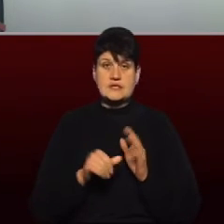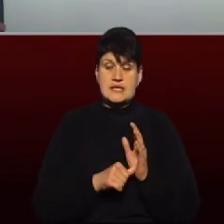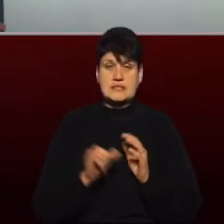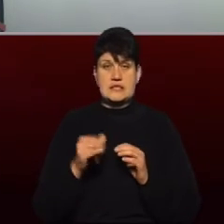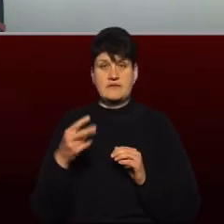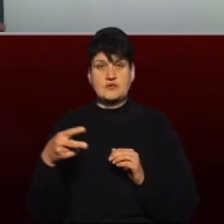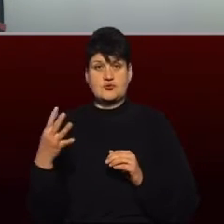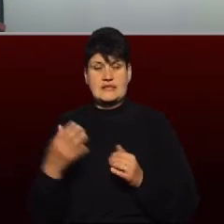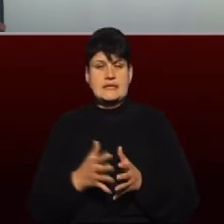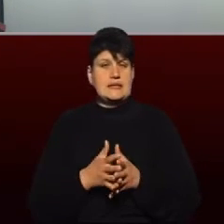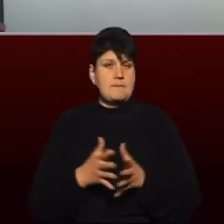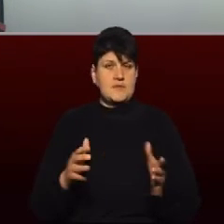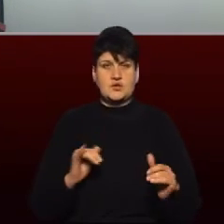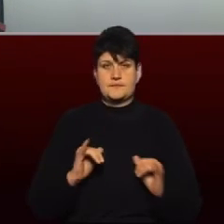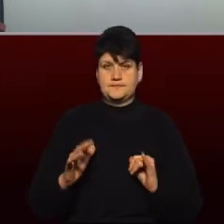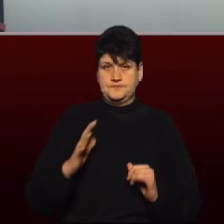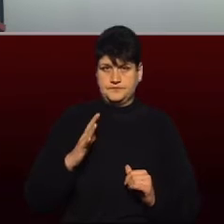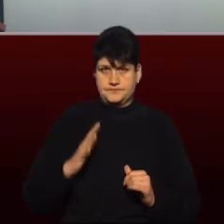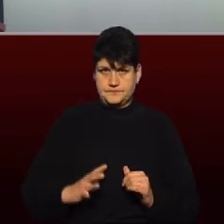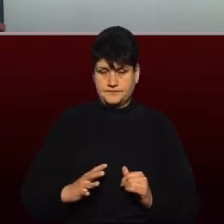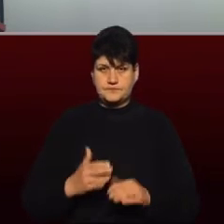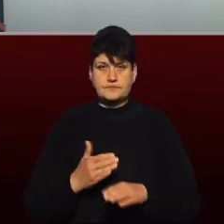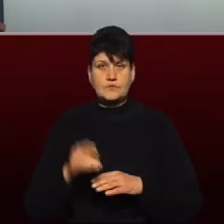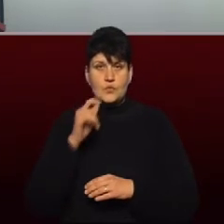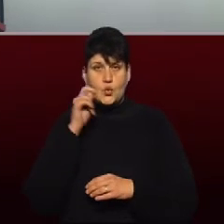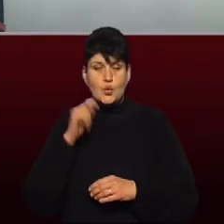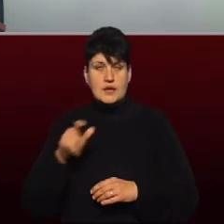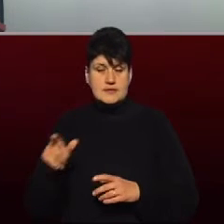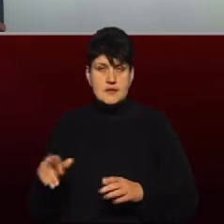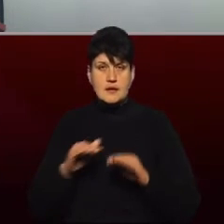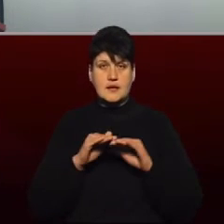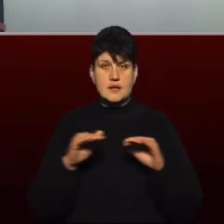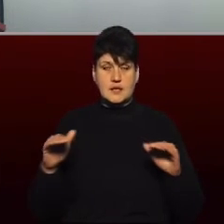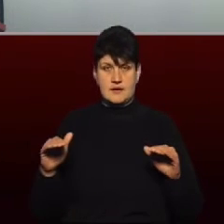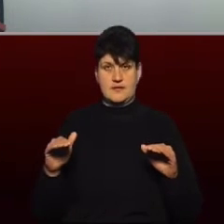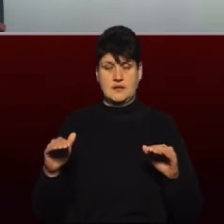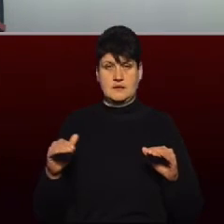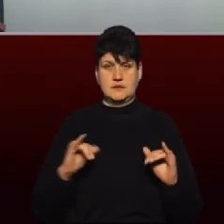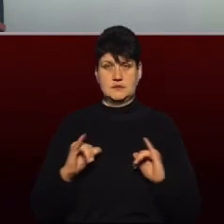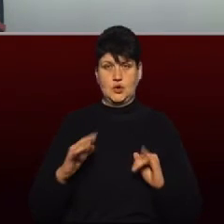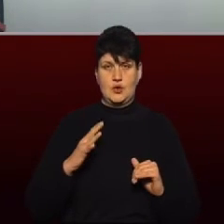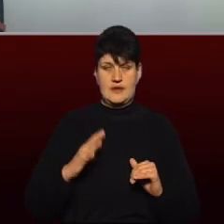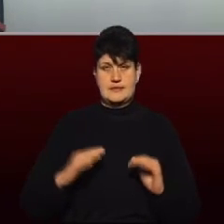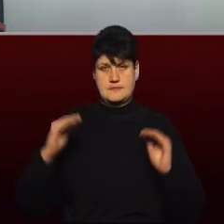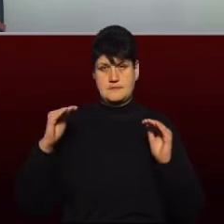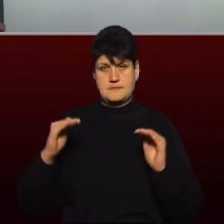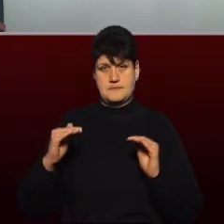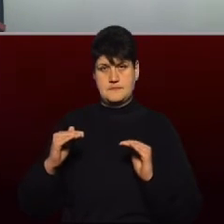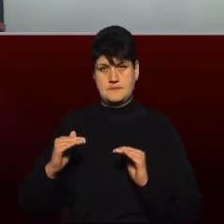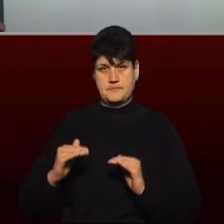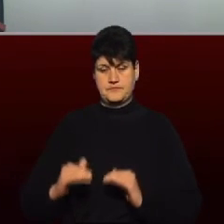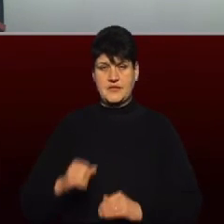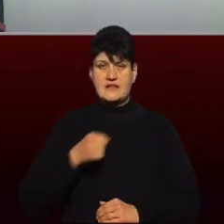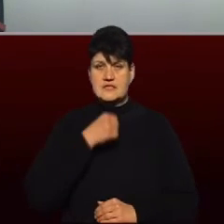частина українців. І водночас рівень толерантності з віком знижується, досягає найнижчого рівня в найстаршому віці, це